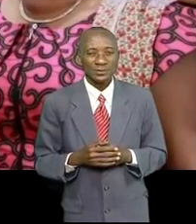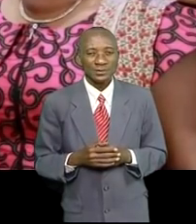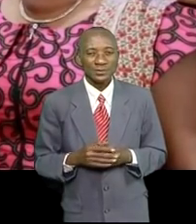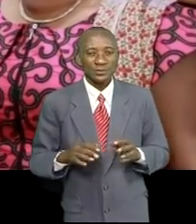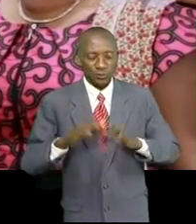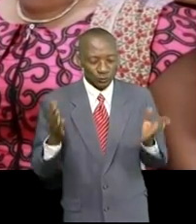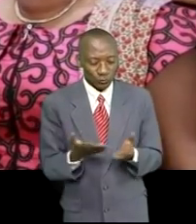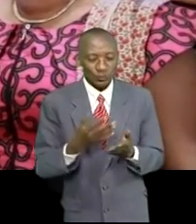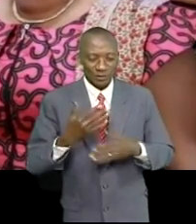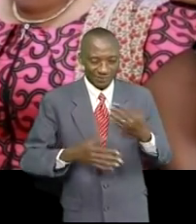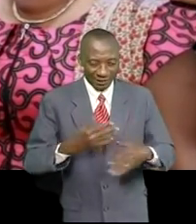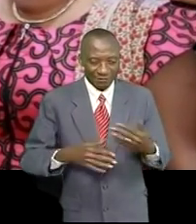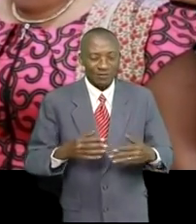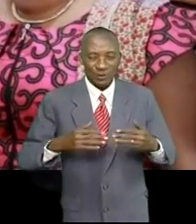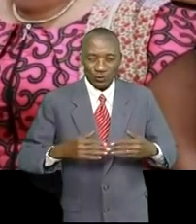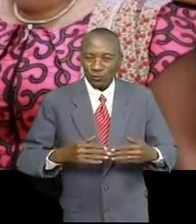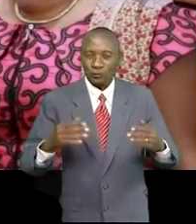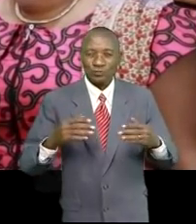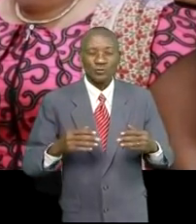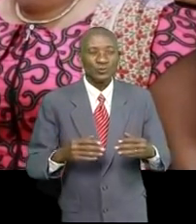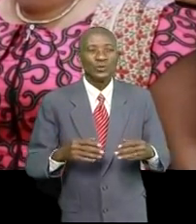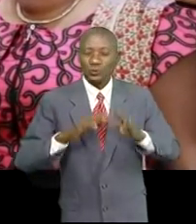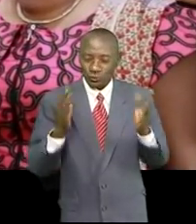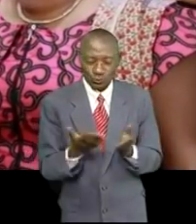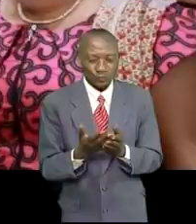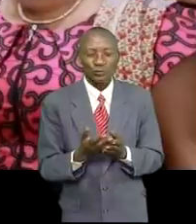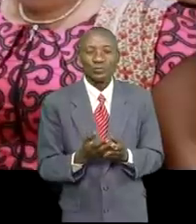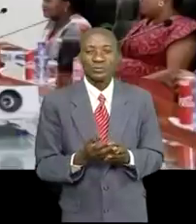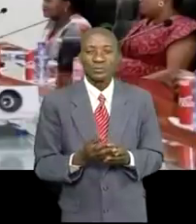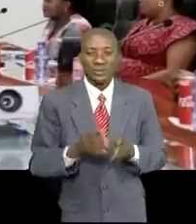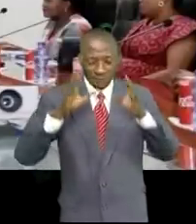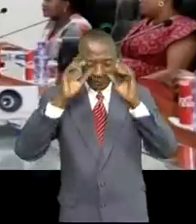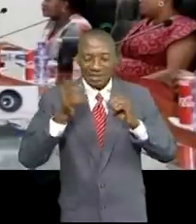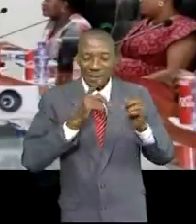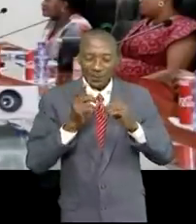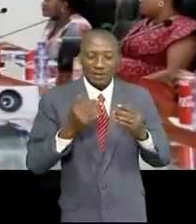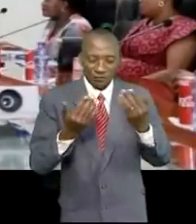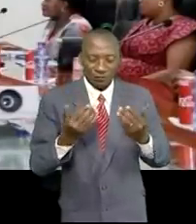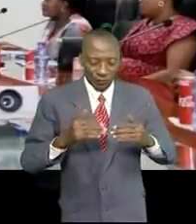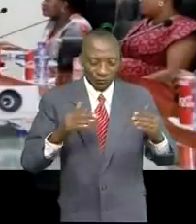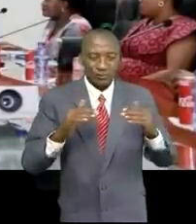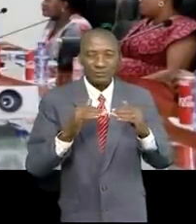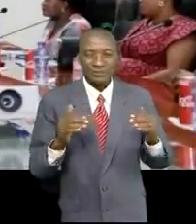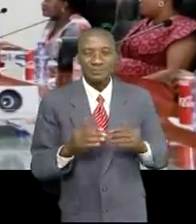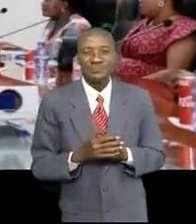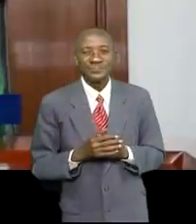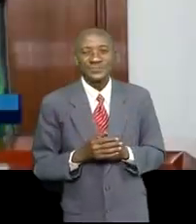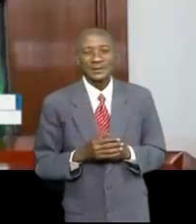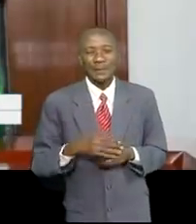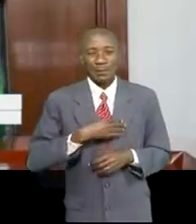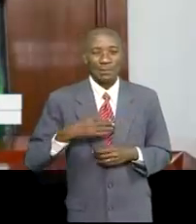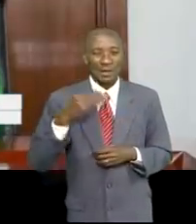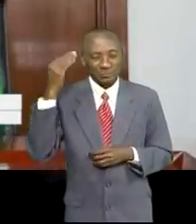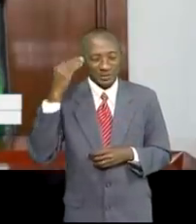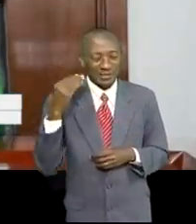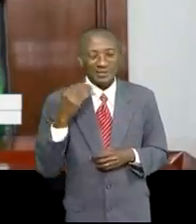dimension genre dans tout ce qui relève de ses attributions. Adèle Kaïnda Maïna a dit toute sa joie de voir les femmes